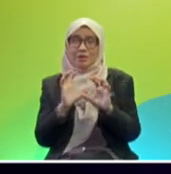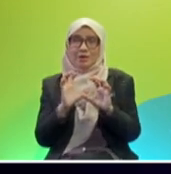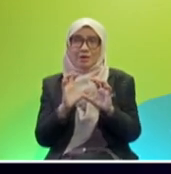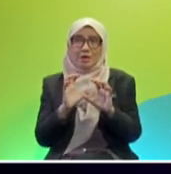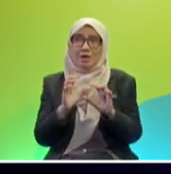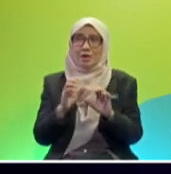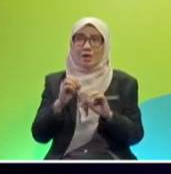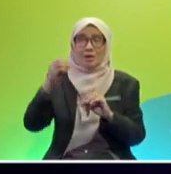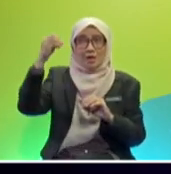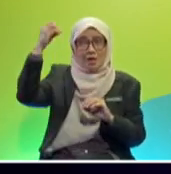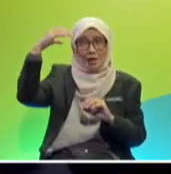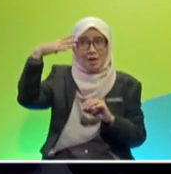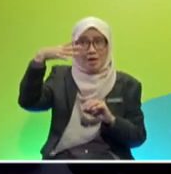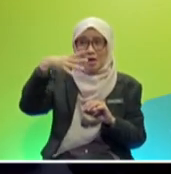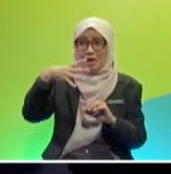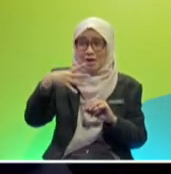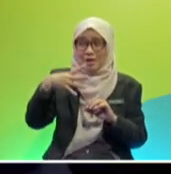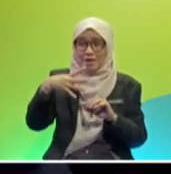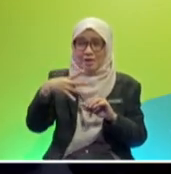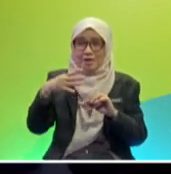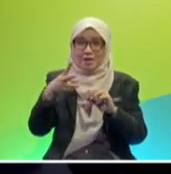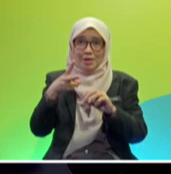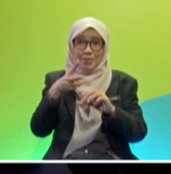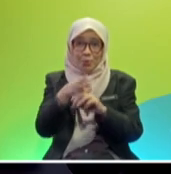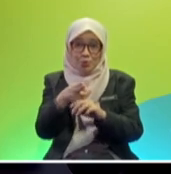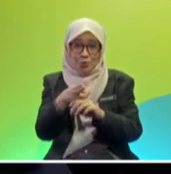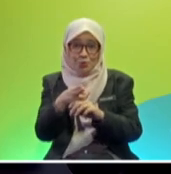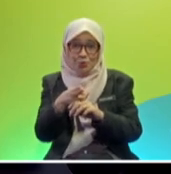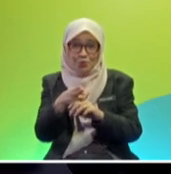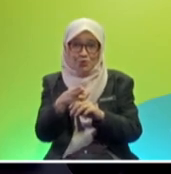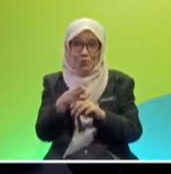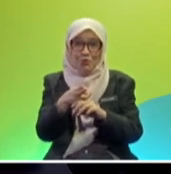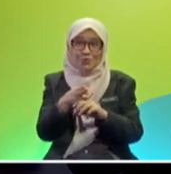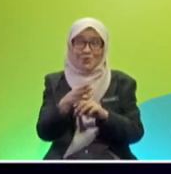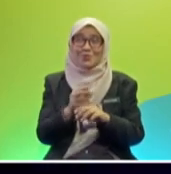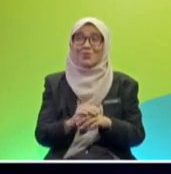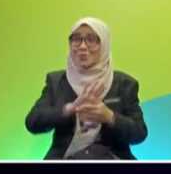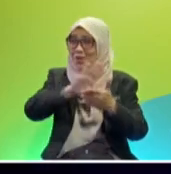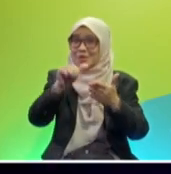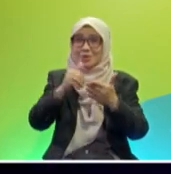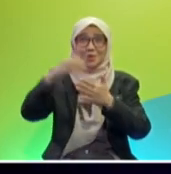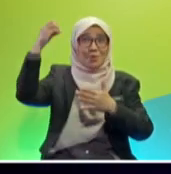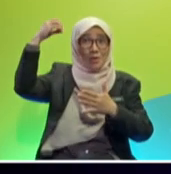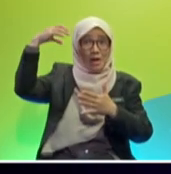terputus. Ada bunyi lakula pula. Bekalan elektrik itu putus. Sebab semua lampu terpadam.